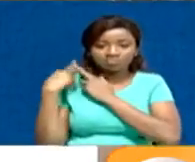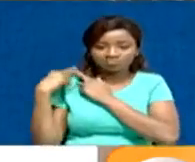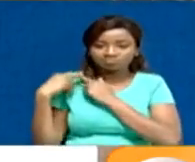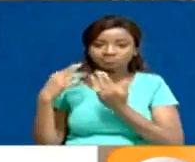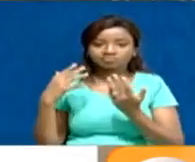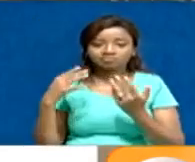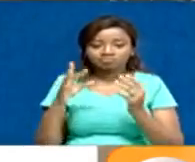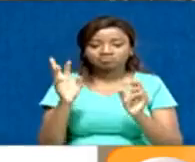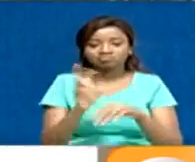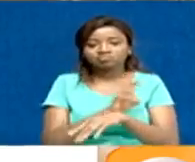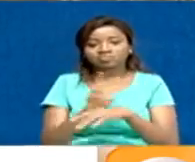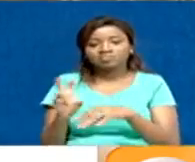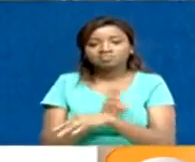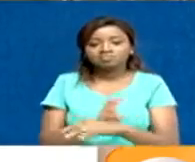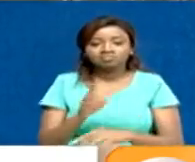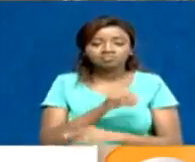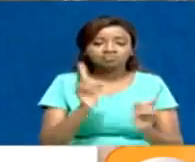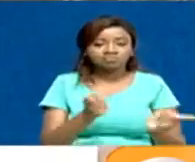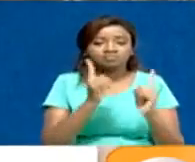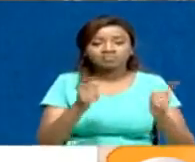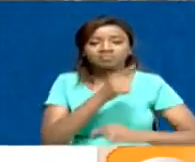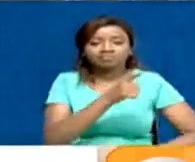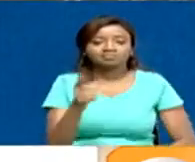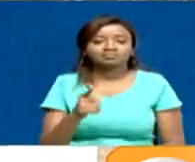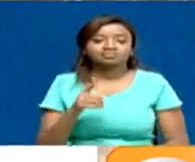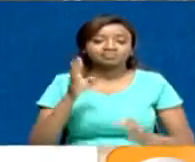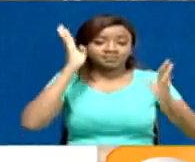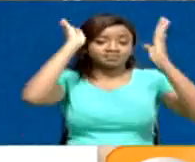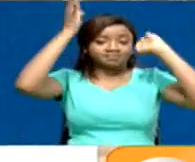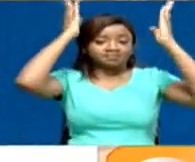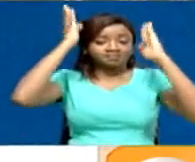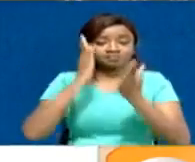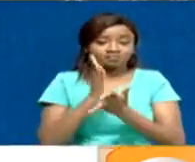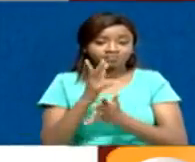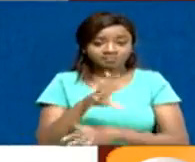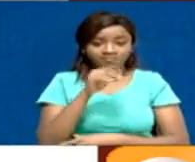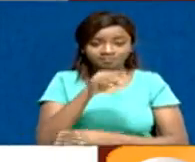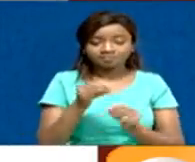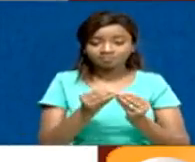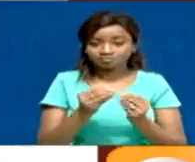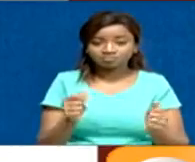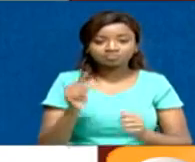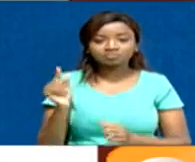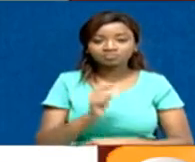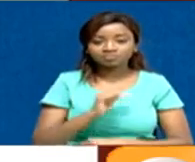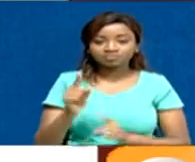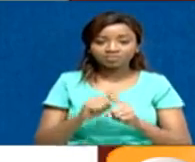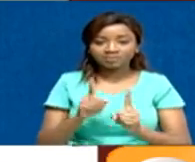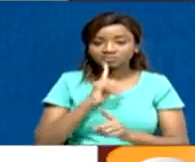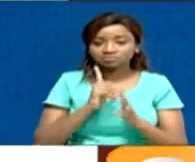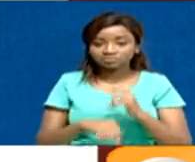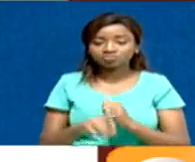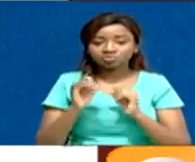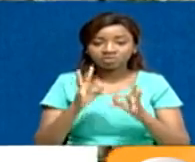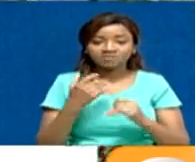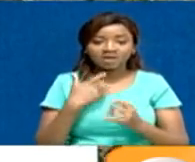asubuhi na jioni anarudisha. Japo hatua hii inaonekana kuwa suluhisho ya muda tu, wanaharakati wanasema uwepo wa kichinjio